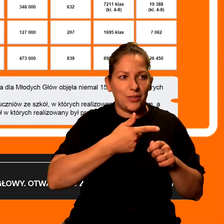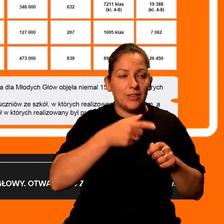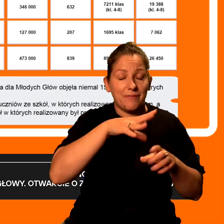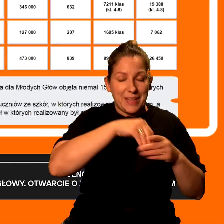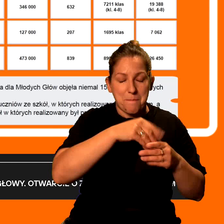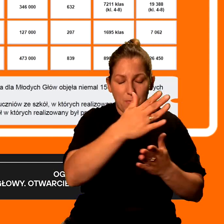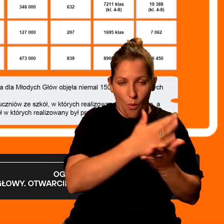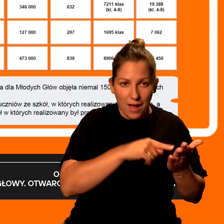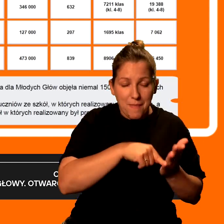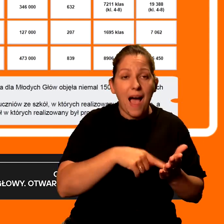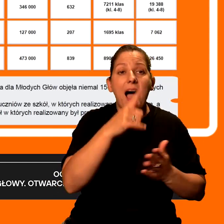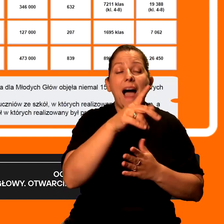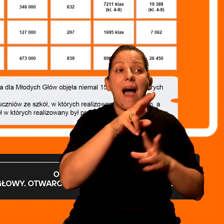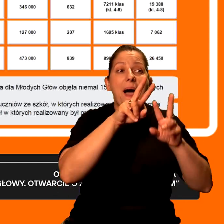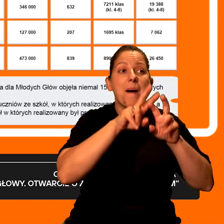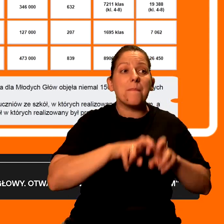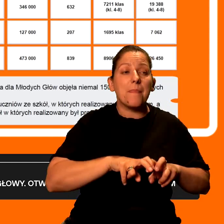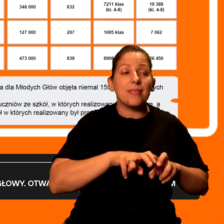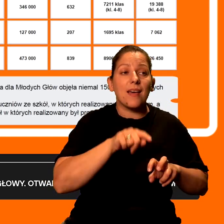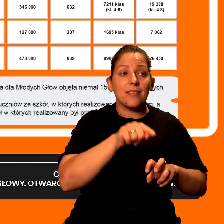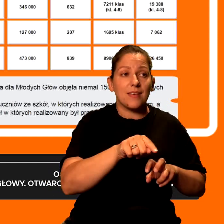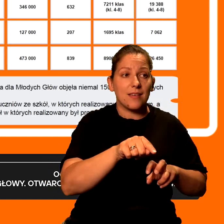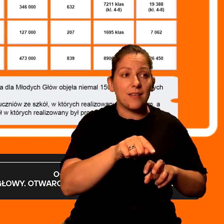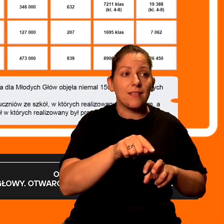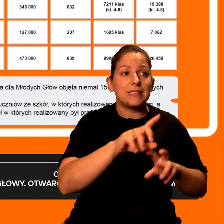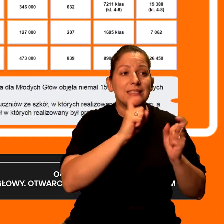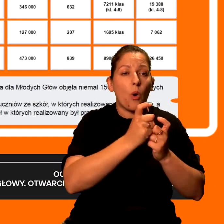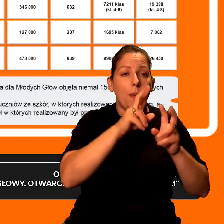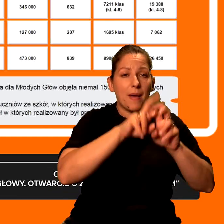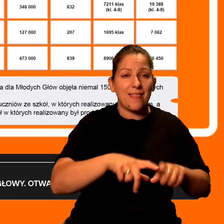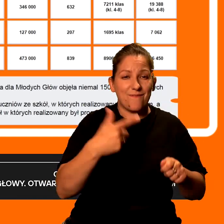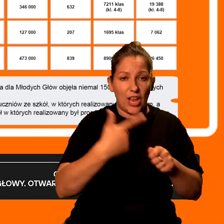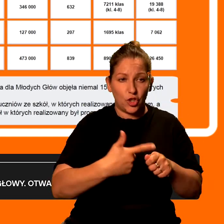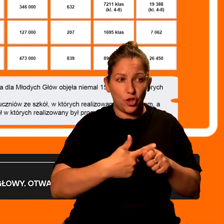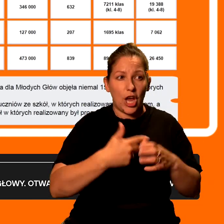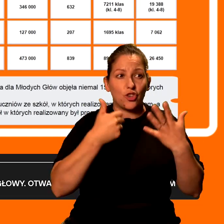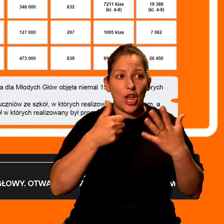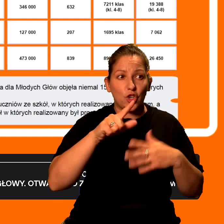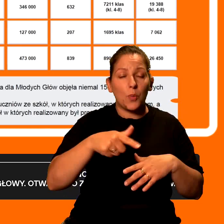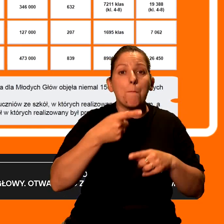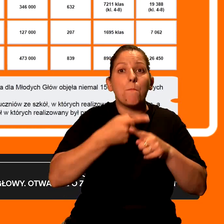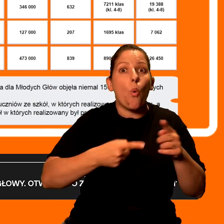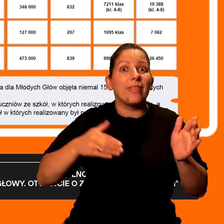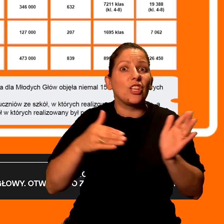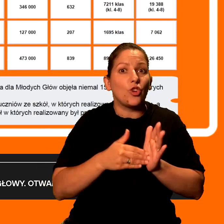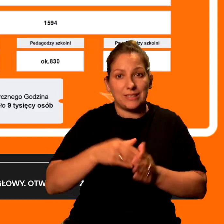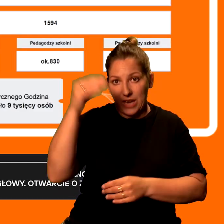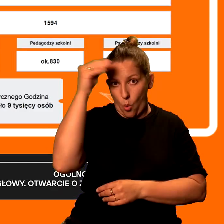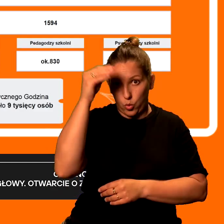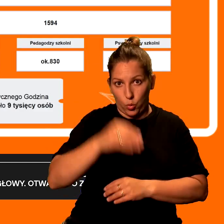programu, a badanie samo, w samym badaniu brało udział 26,5 tysiąca uczniów.